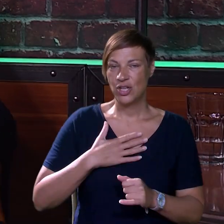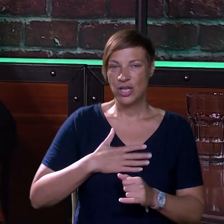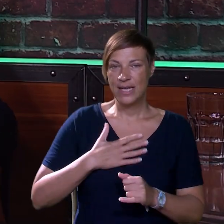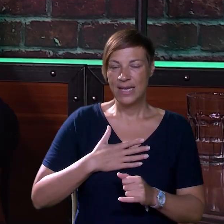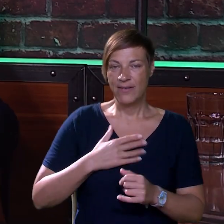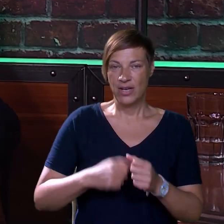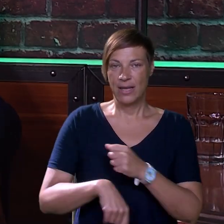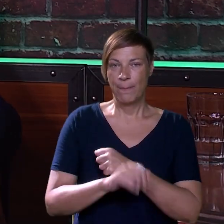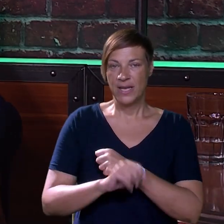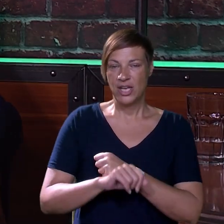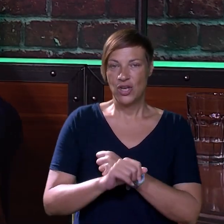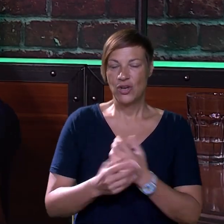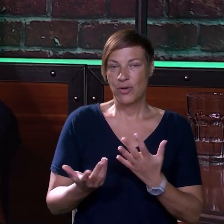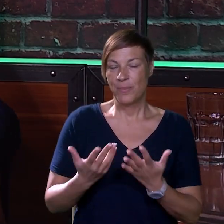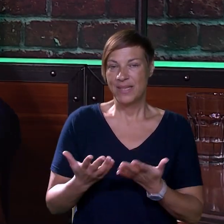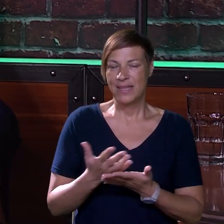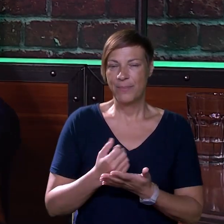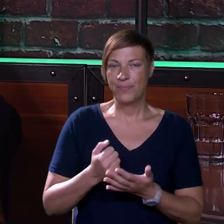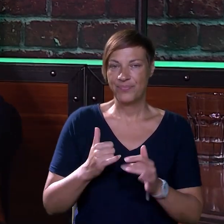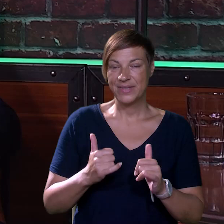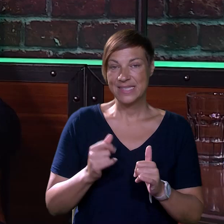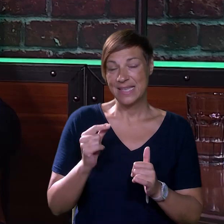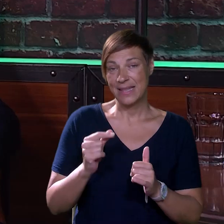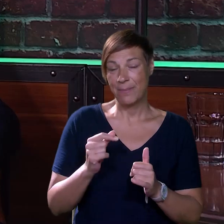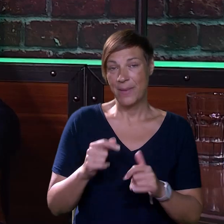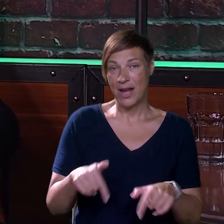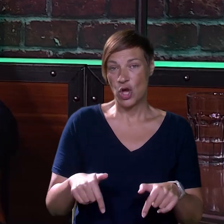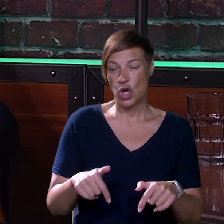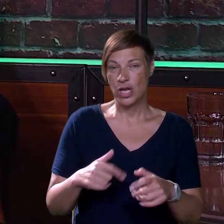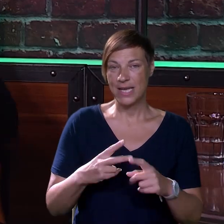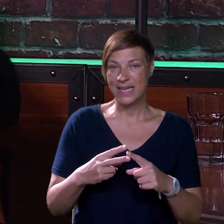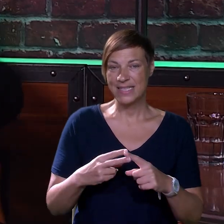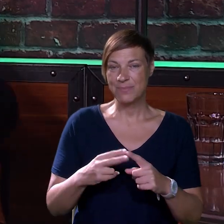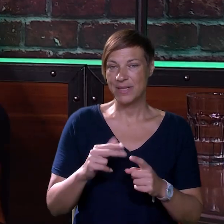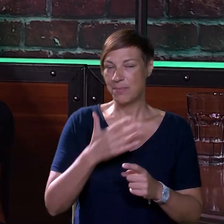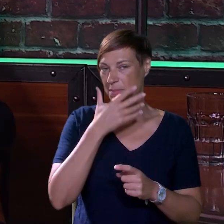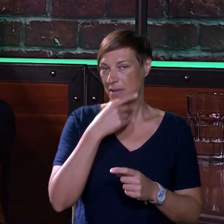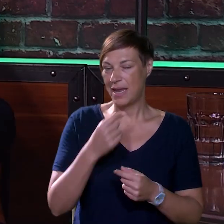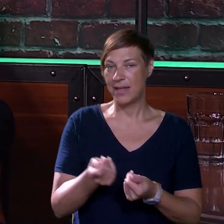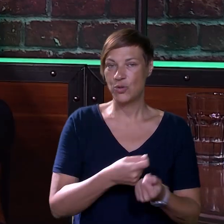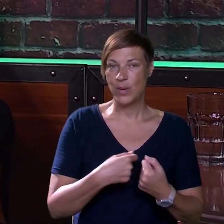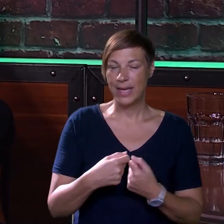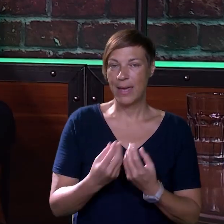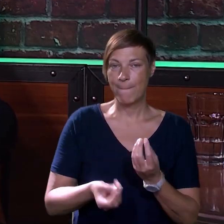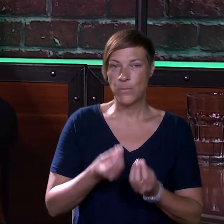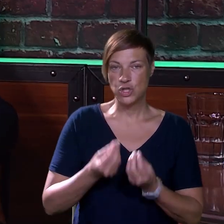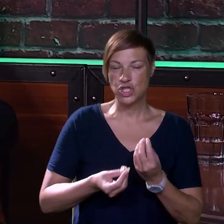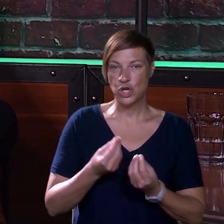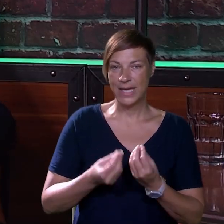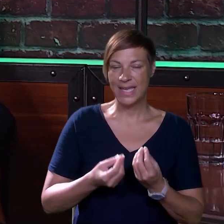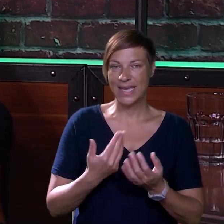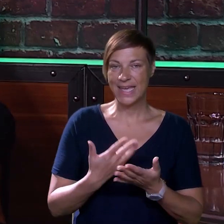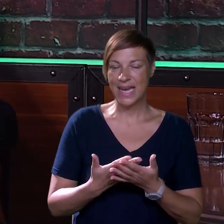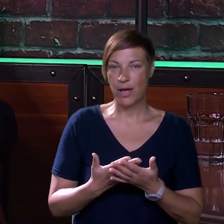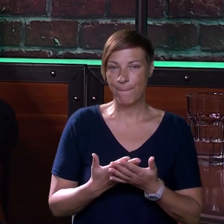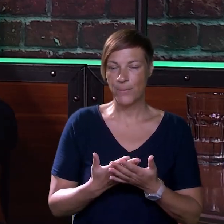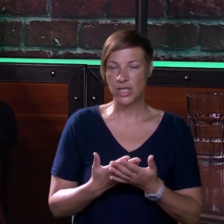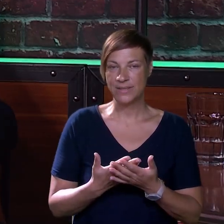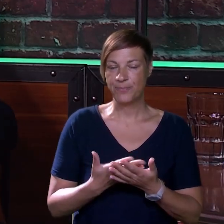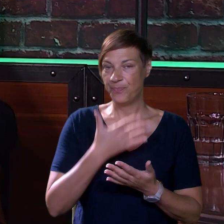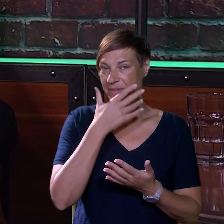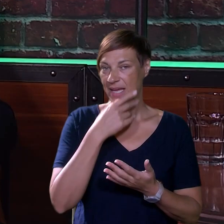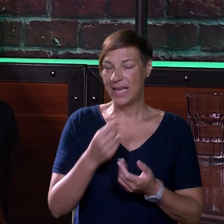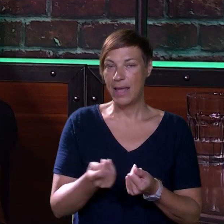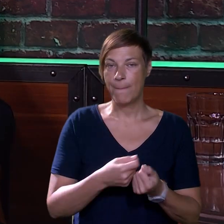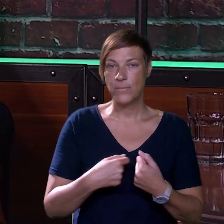volim. Nogomet mi je neka preokupacija, iako sada malo me koljena smetaju, imam jednu lijepu ekipu s kojom igramo i